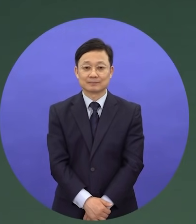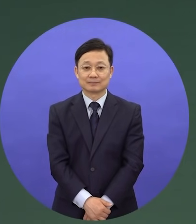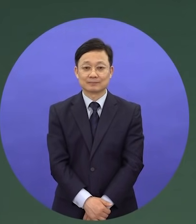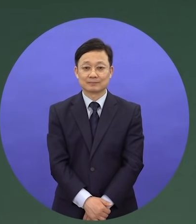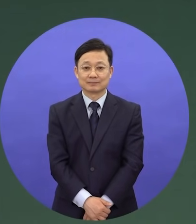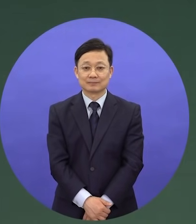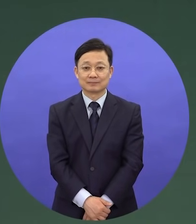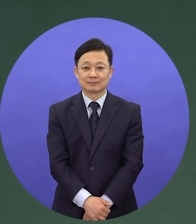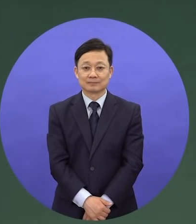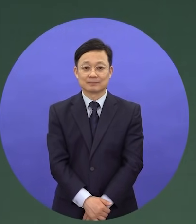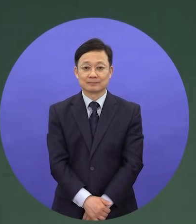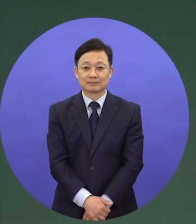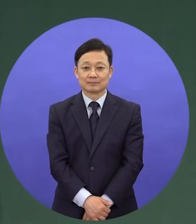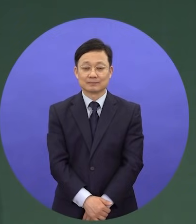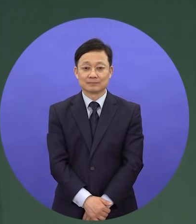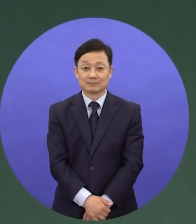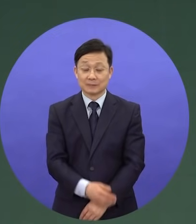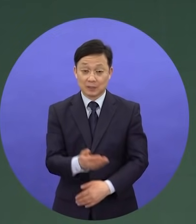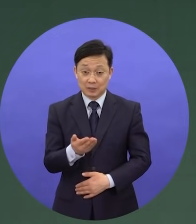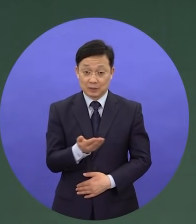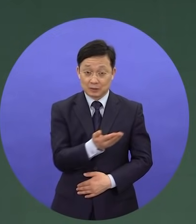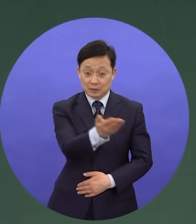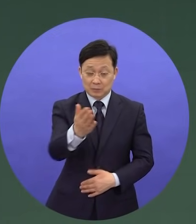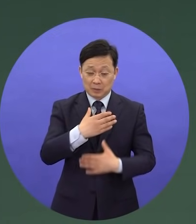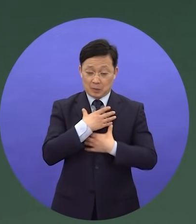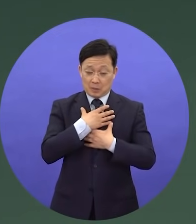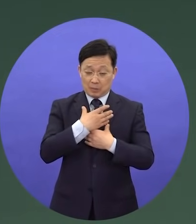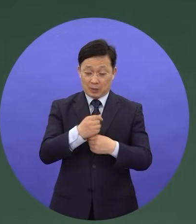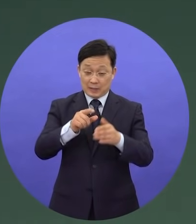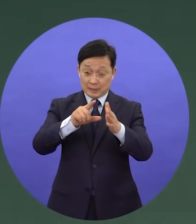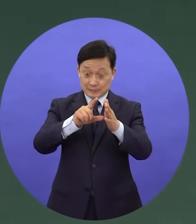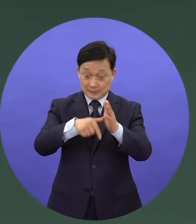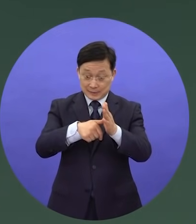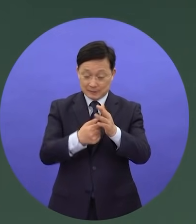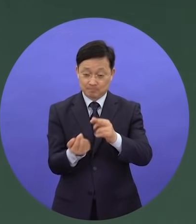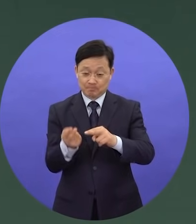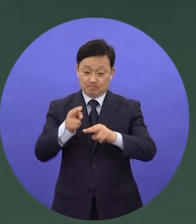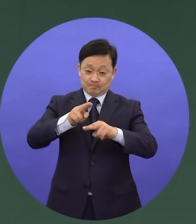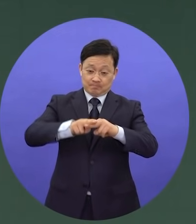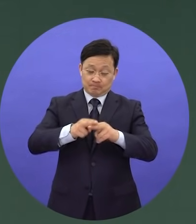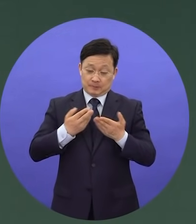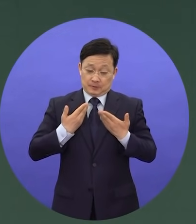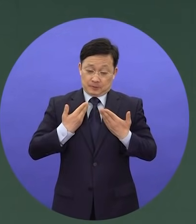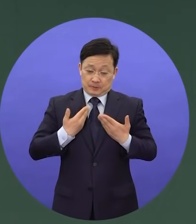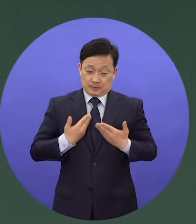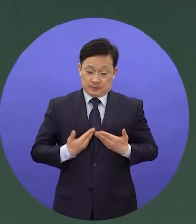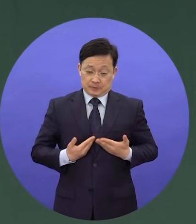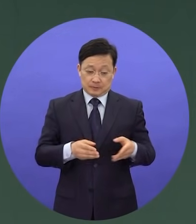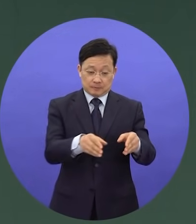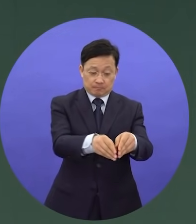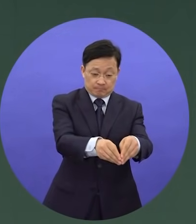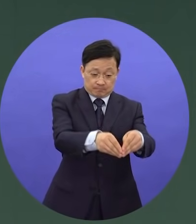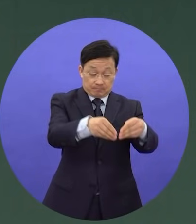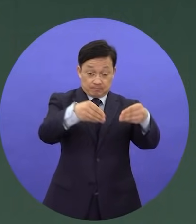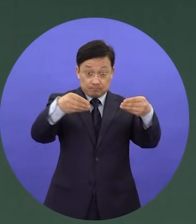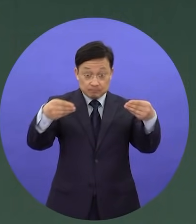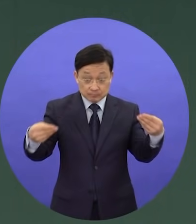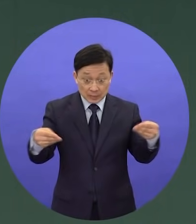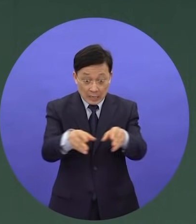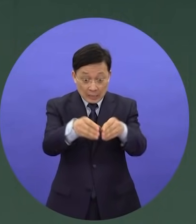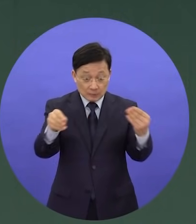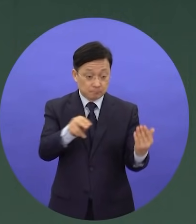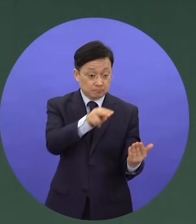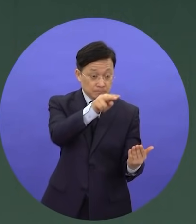편안한 시간에 벌써 앉았다는 거와 말씀을 기도했다는 자체가 벌써 이 뇌에는 굉장한 일이 벌어집니다. Just the fact that you made